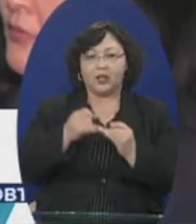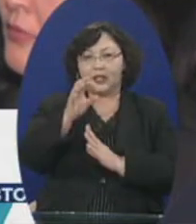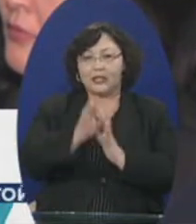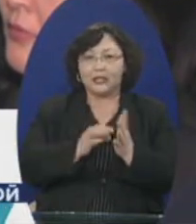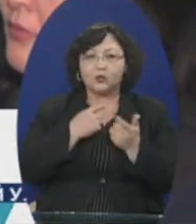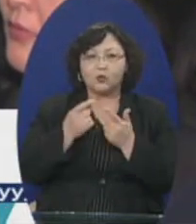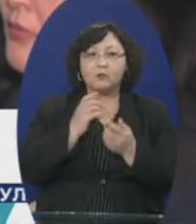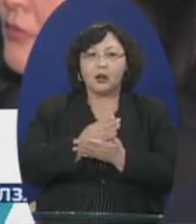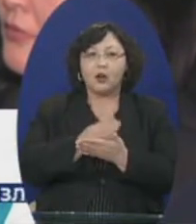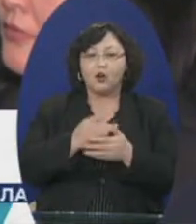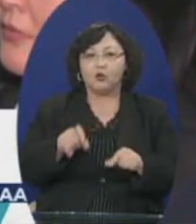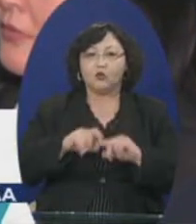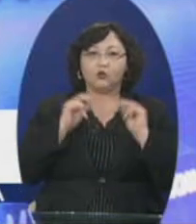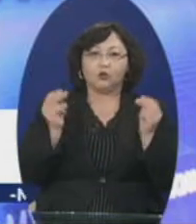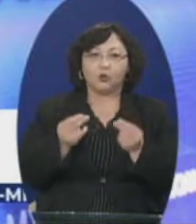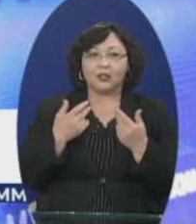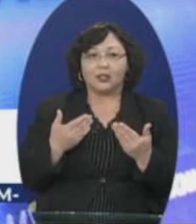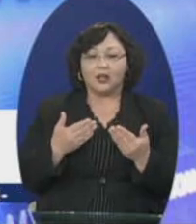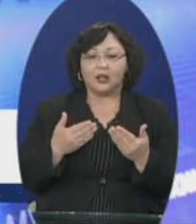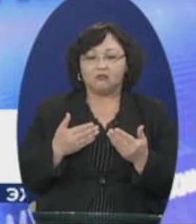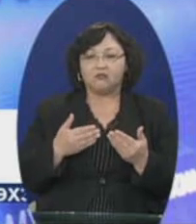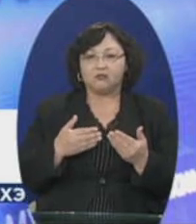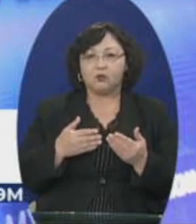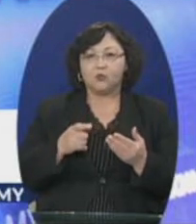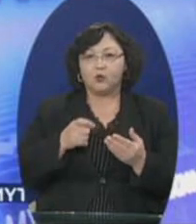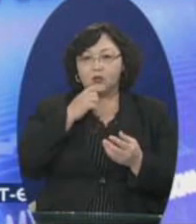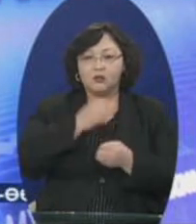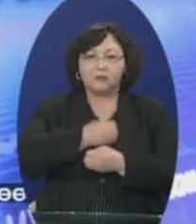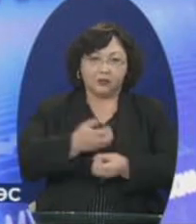байгаагч өнөөдрийн чуулганд оролцогчдод мэдэгдлээ.